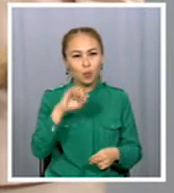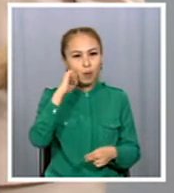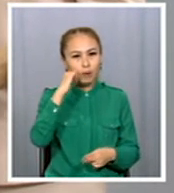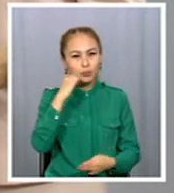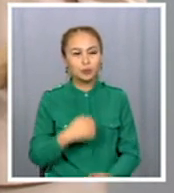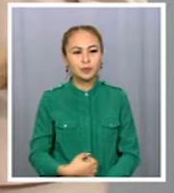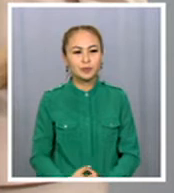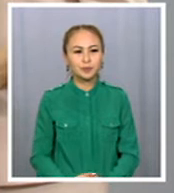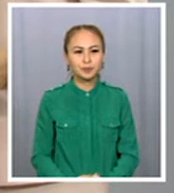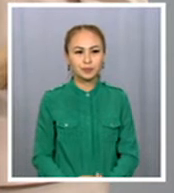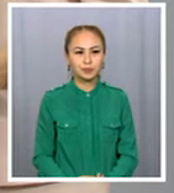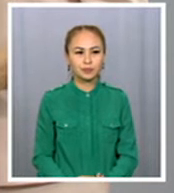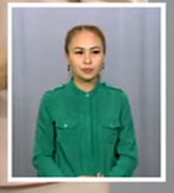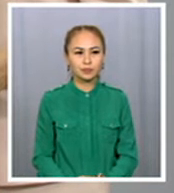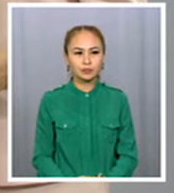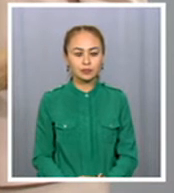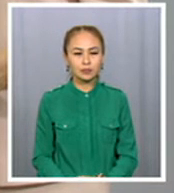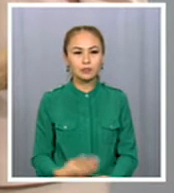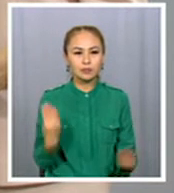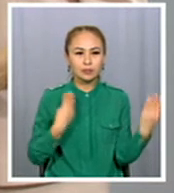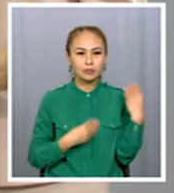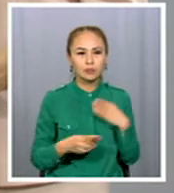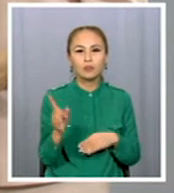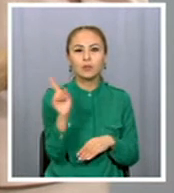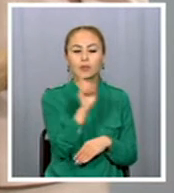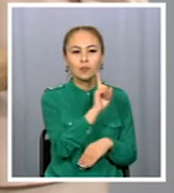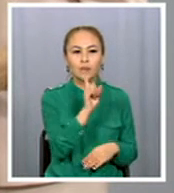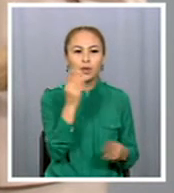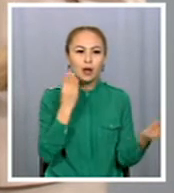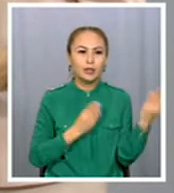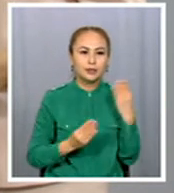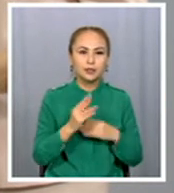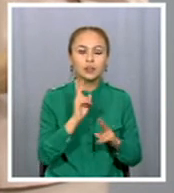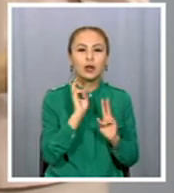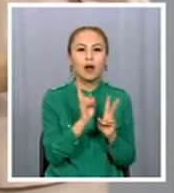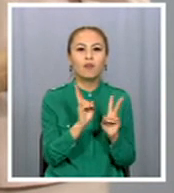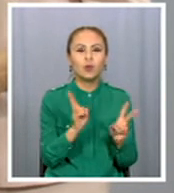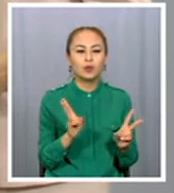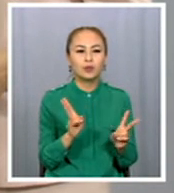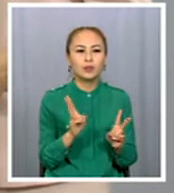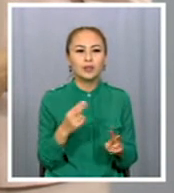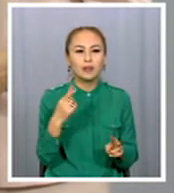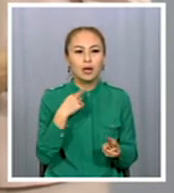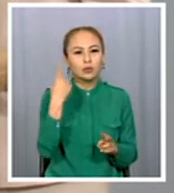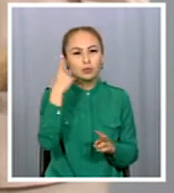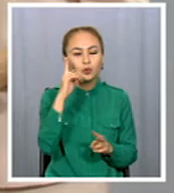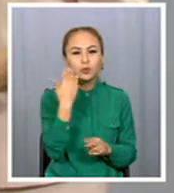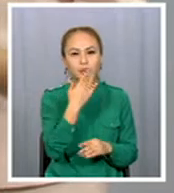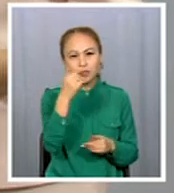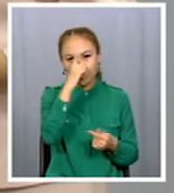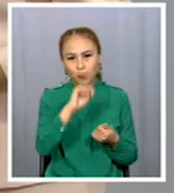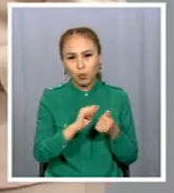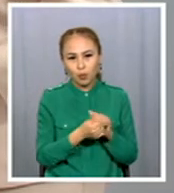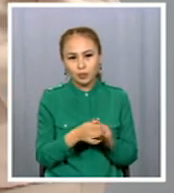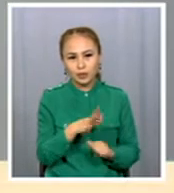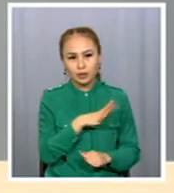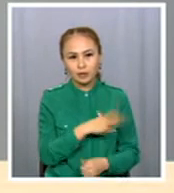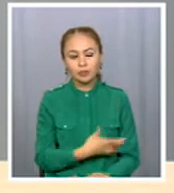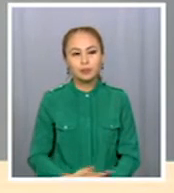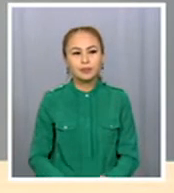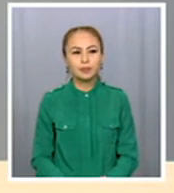бабушку. Надеть что? Одеть кого? Я надеюсь, вы запомнили.